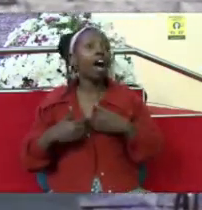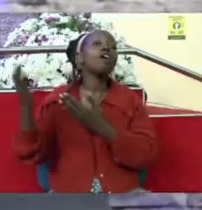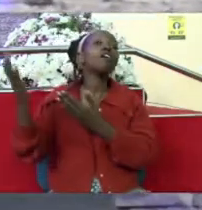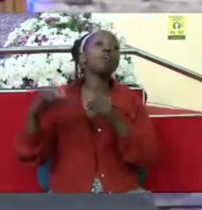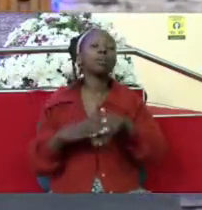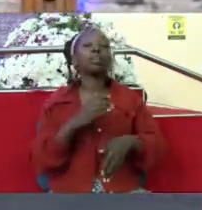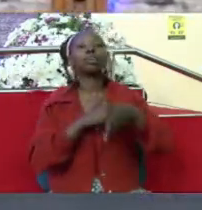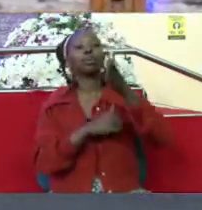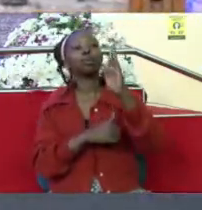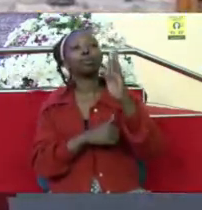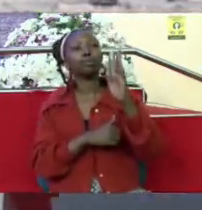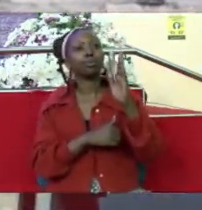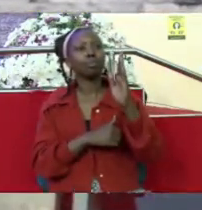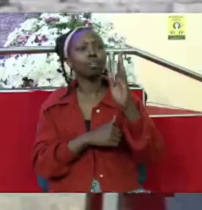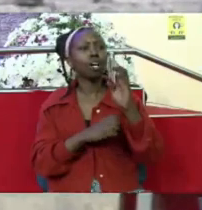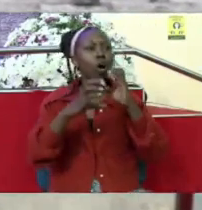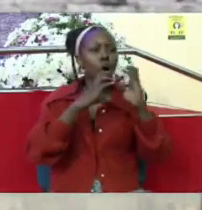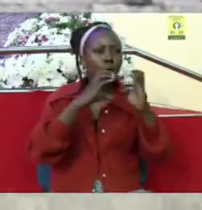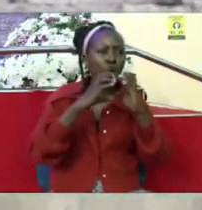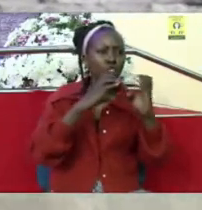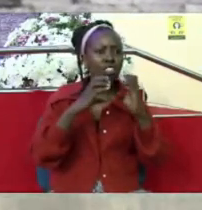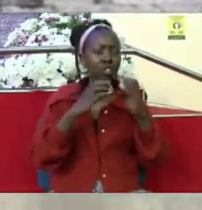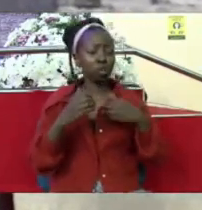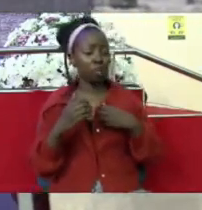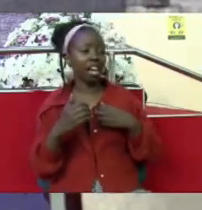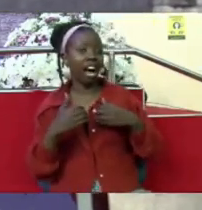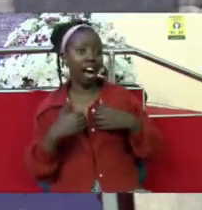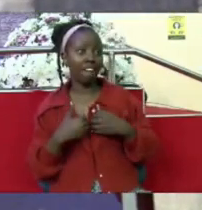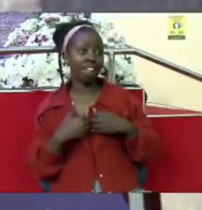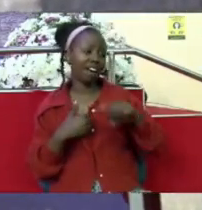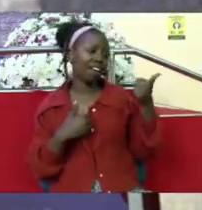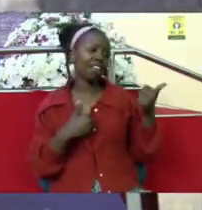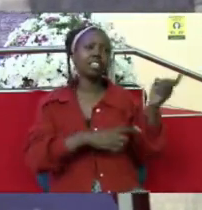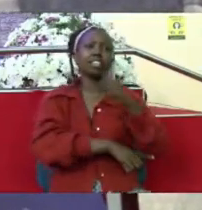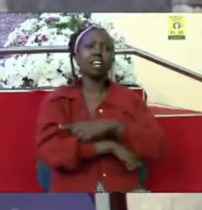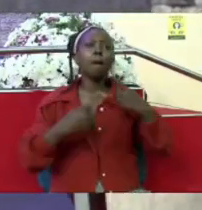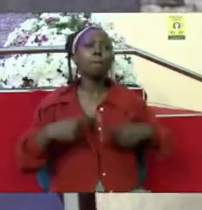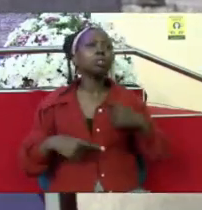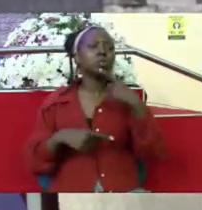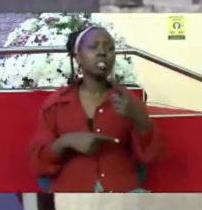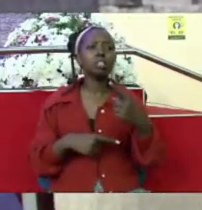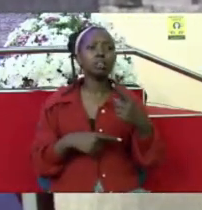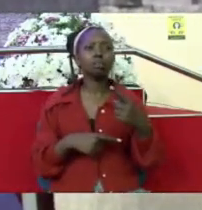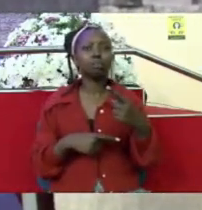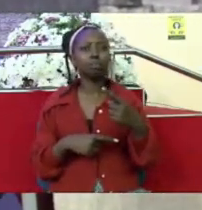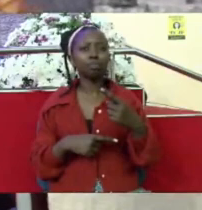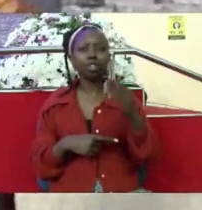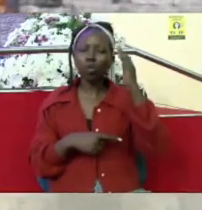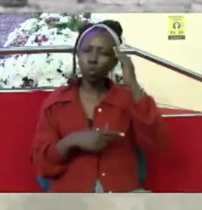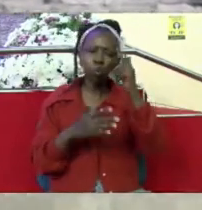God. Ili uwe na tumaini kwa Mungu. A conversation was had the other day. Mazungumzo yalikuwa siku ile. Somebody was saying. Mtu alikuwa anasema. You know